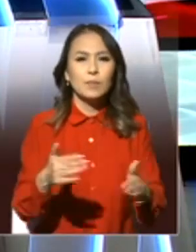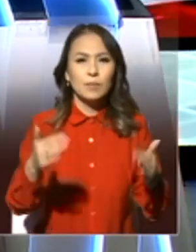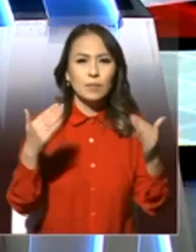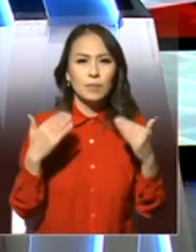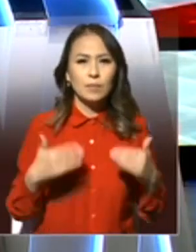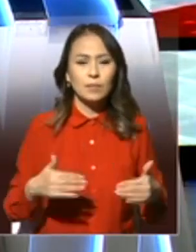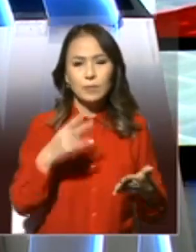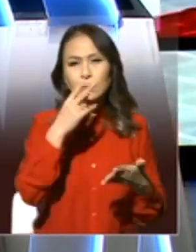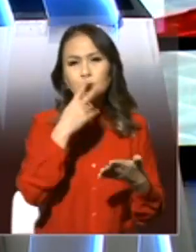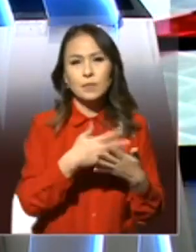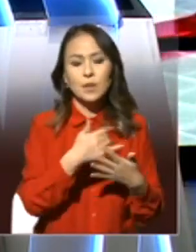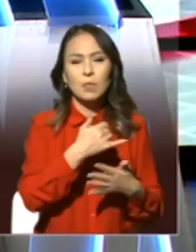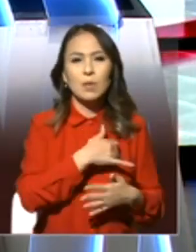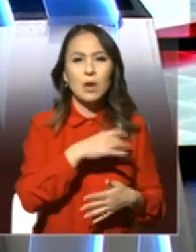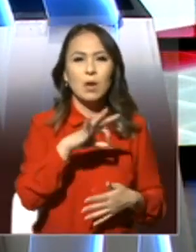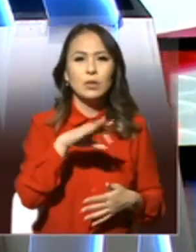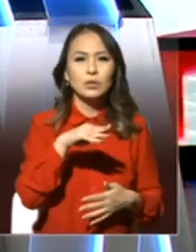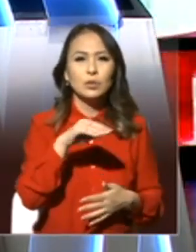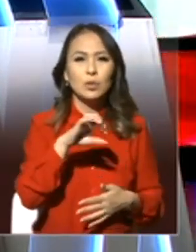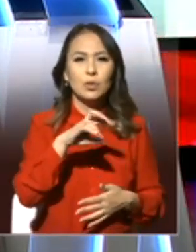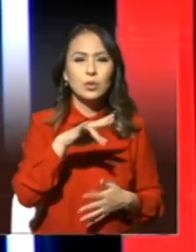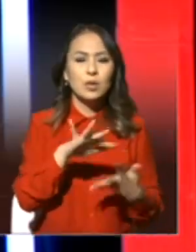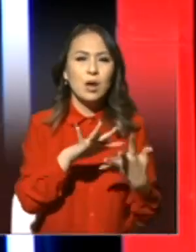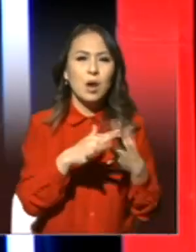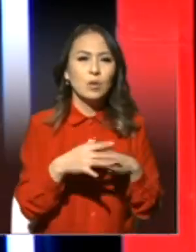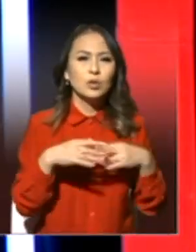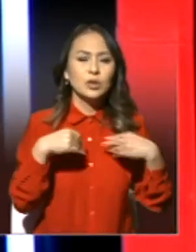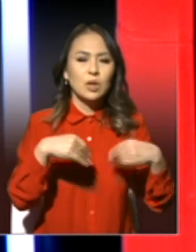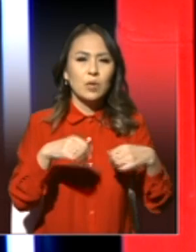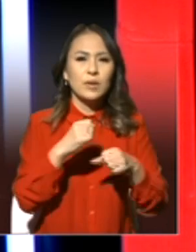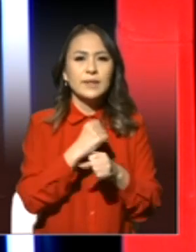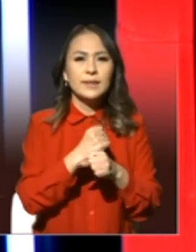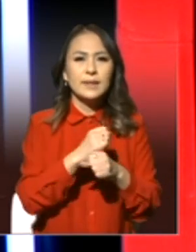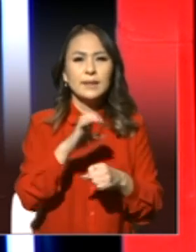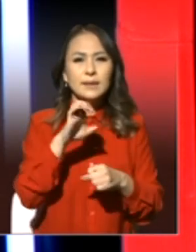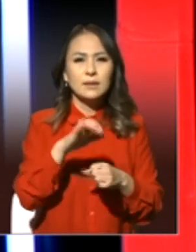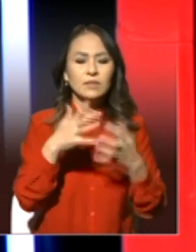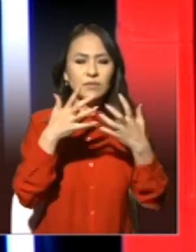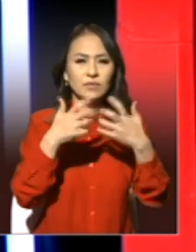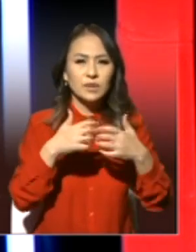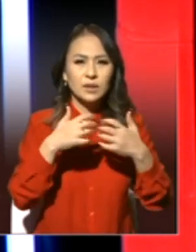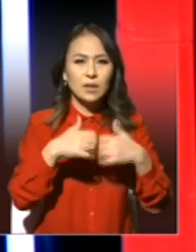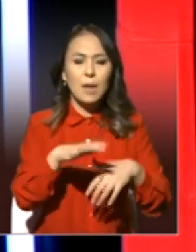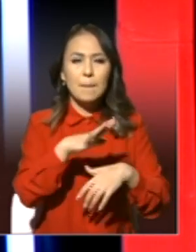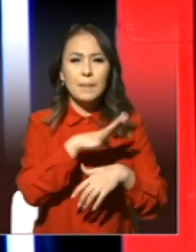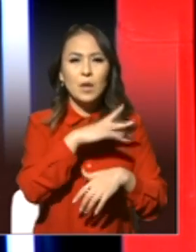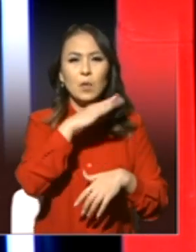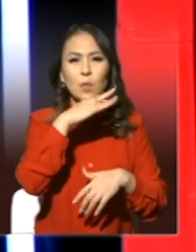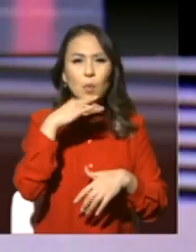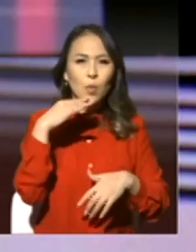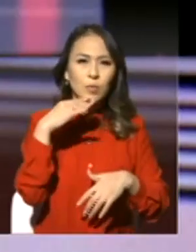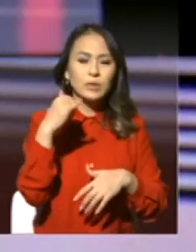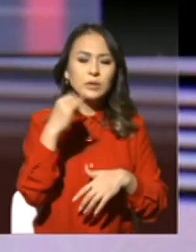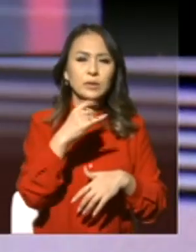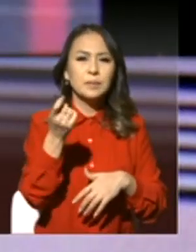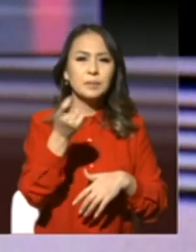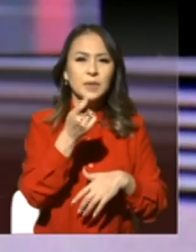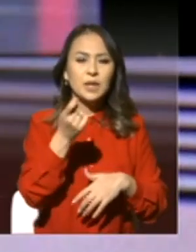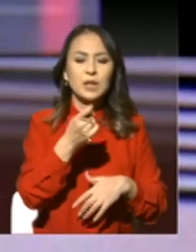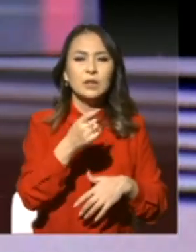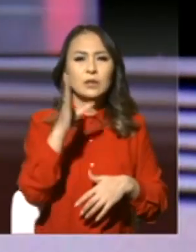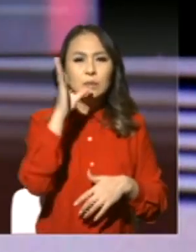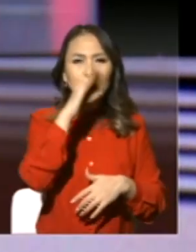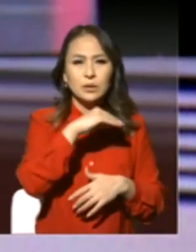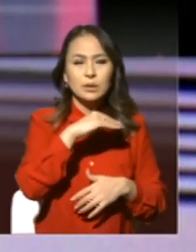отыр. Біздің отчетіміз ауыл шаруашылық министрлігі статистика бойынша урожайыңыз көп, бидайларымыз жетеді,